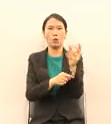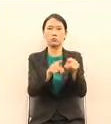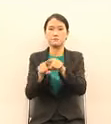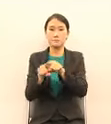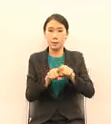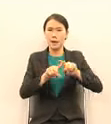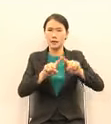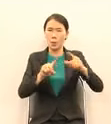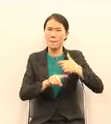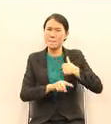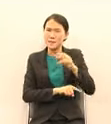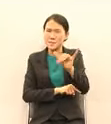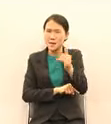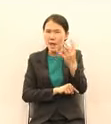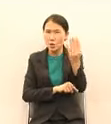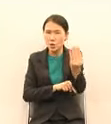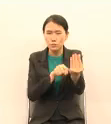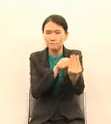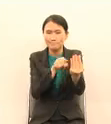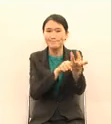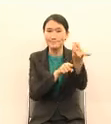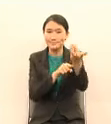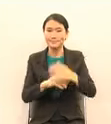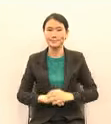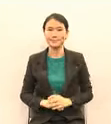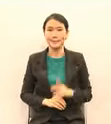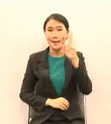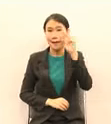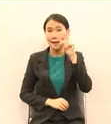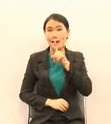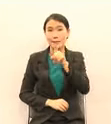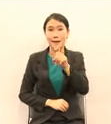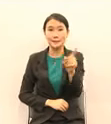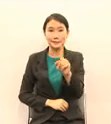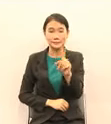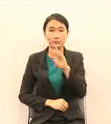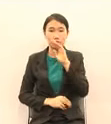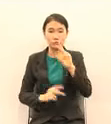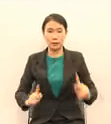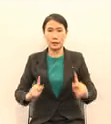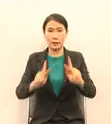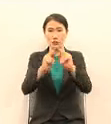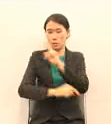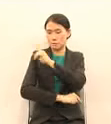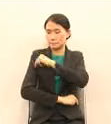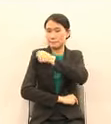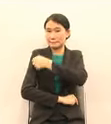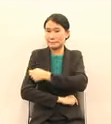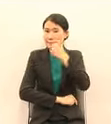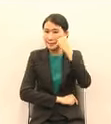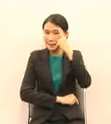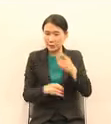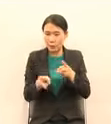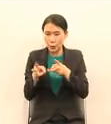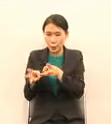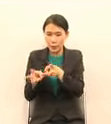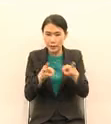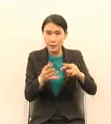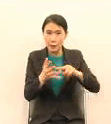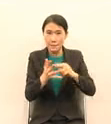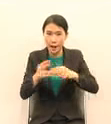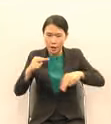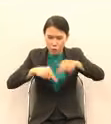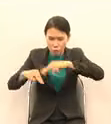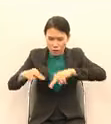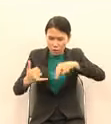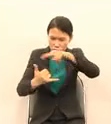แต่อาจจะมีบางส่วนบ้างครับ อาจารย์คะอย่างนี้มีความเป็นไปได้ไหมคะที่กระทรวงสาธารณสุขจะปรับแนวทางของการเข้ามาวินิจฉัยเพราะว่า